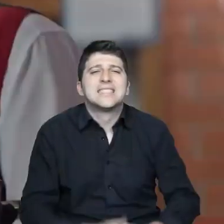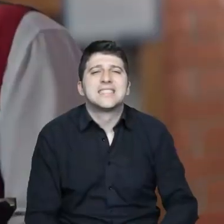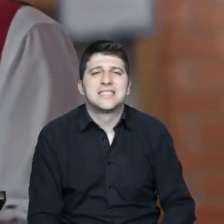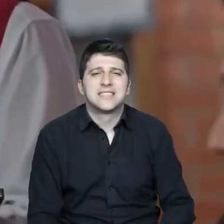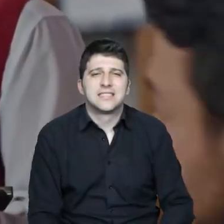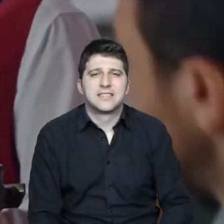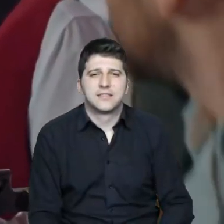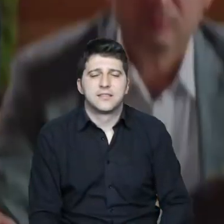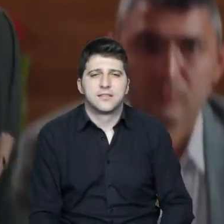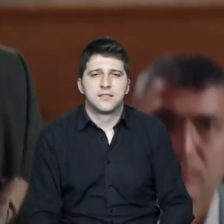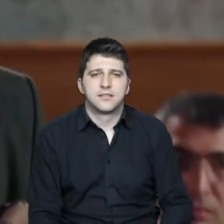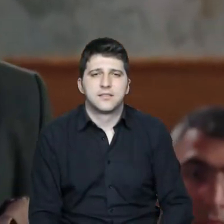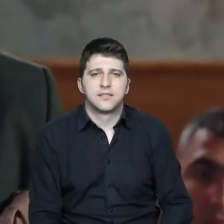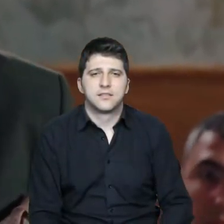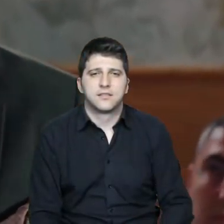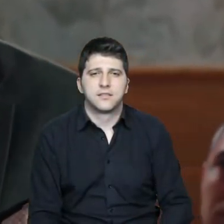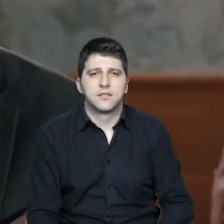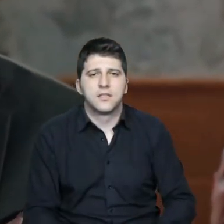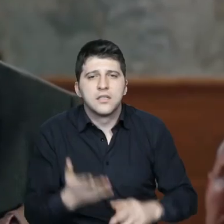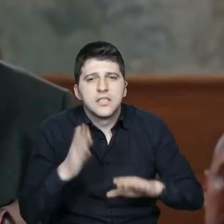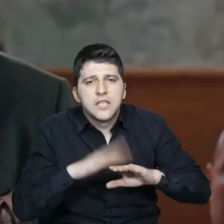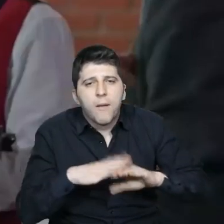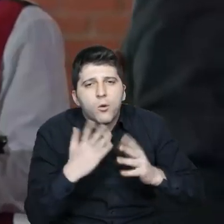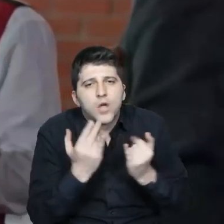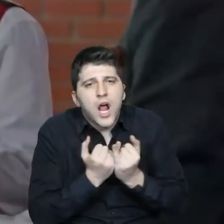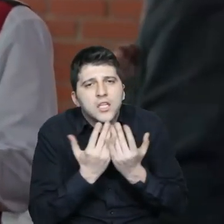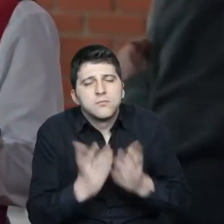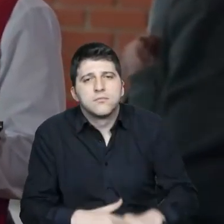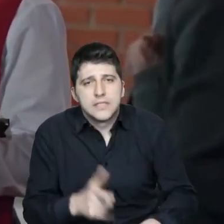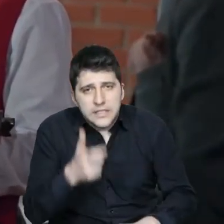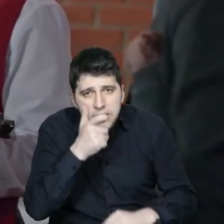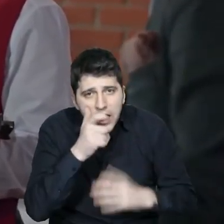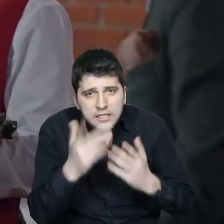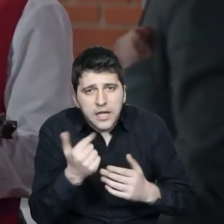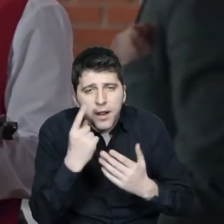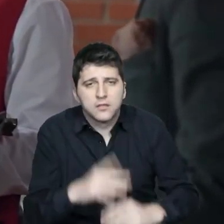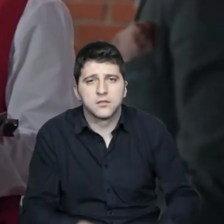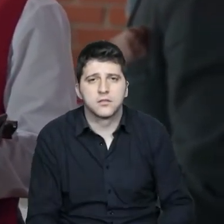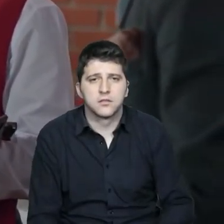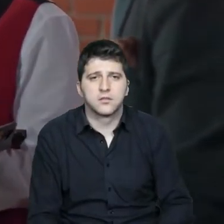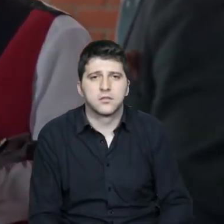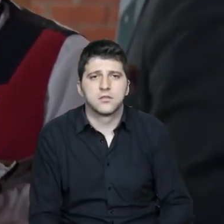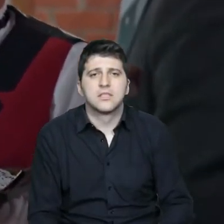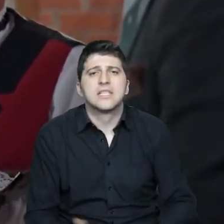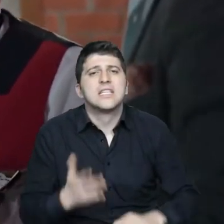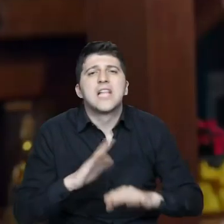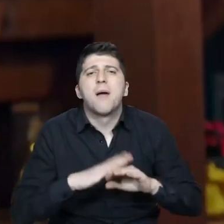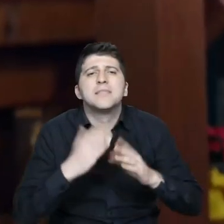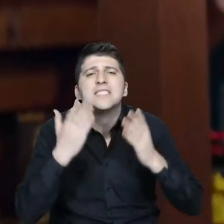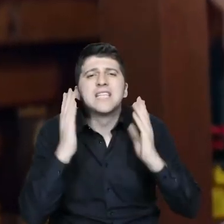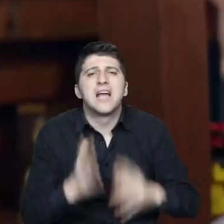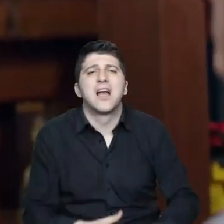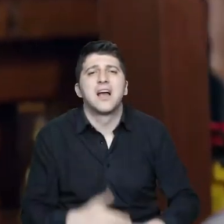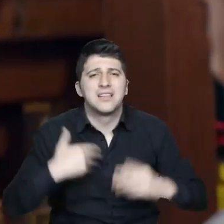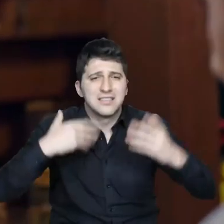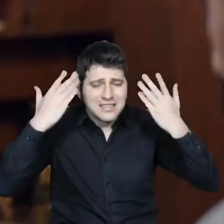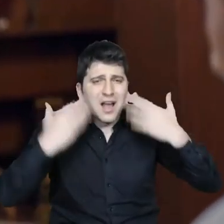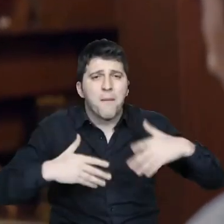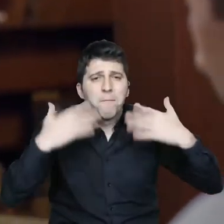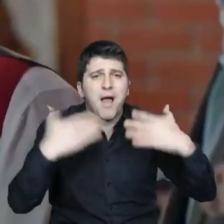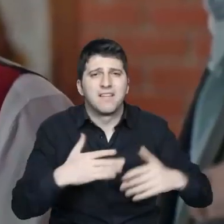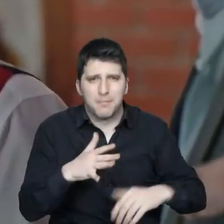Çorbayı başından ışığı döküverdi. Ya ne yapıyorsun sen kardeşim? Ya dikkat etsenize biraz. Ne yaptın sen ya? Üstüm başım